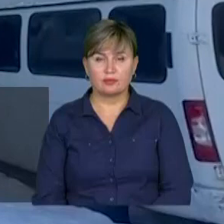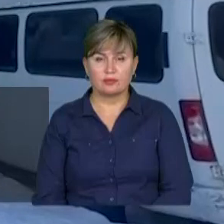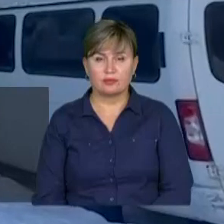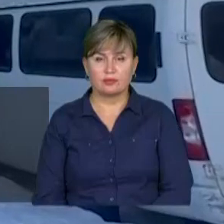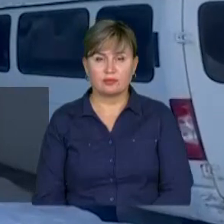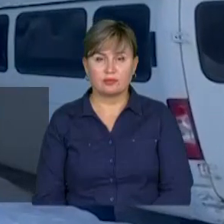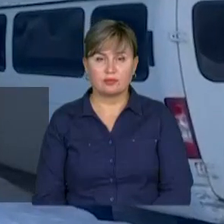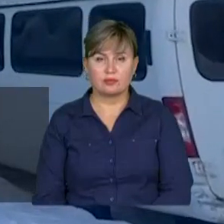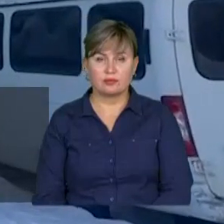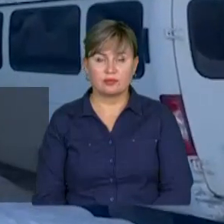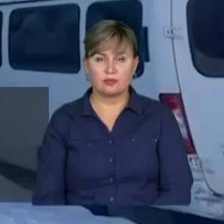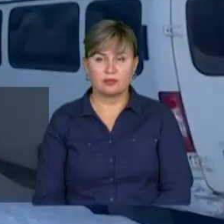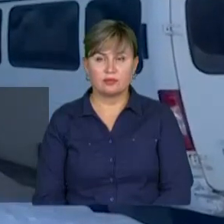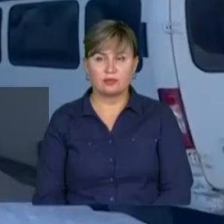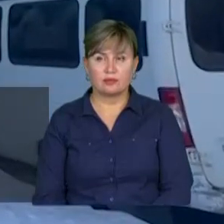Алматы, область Улутау.